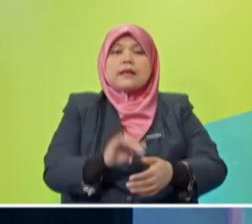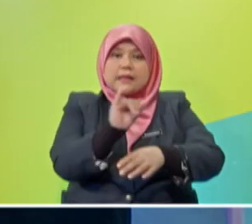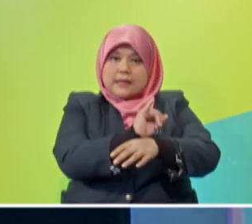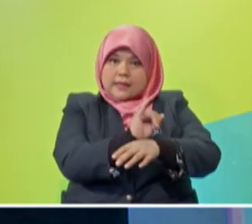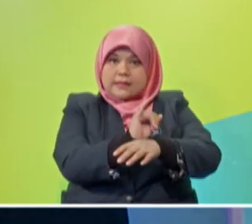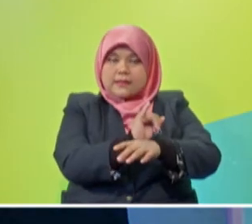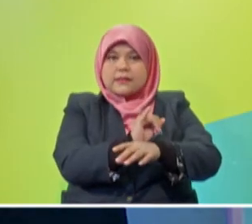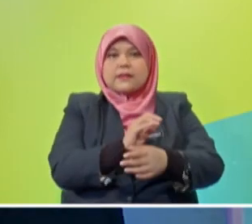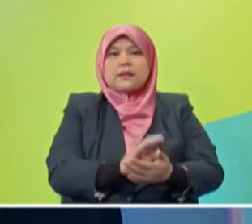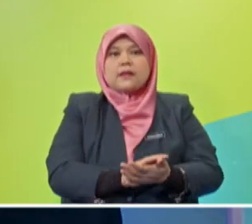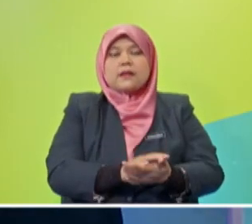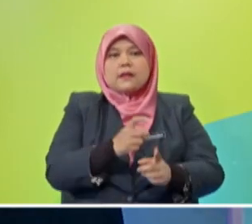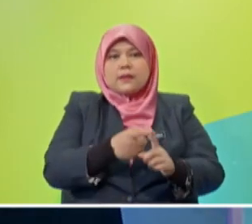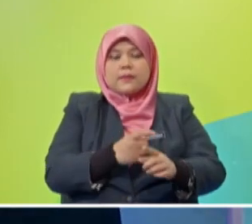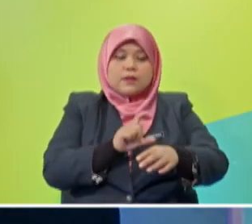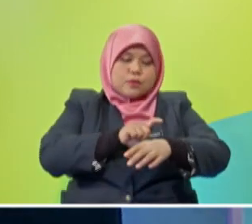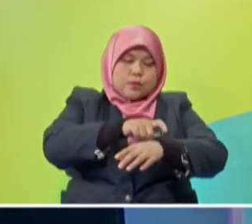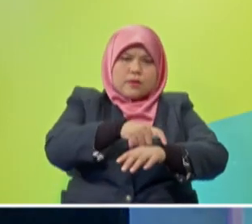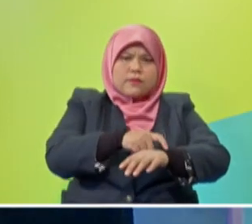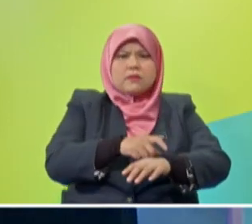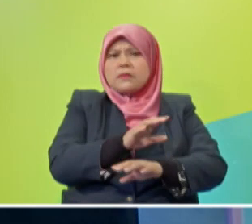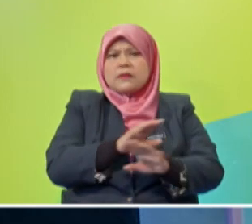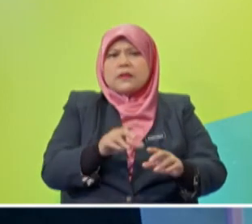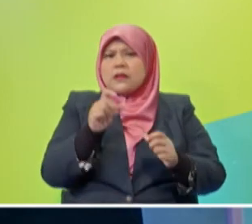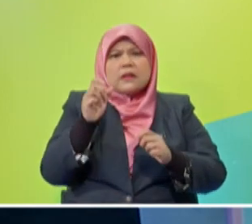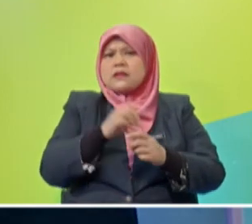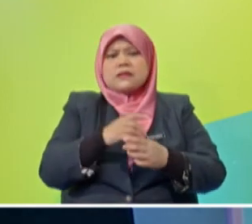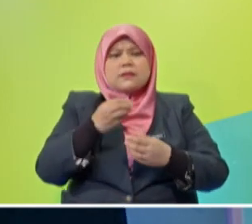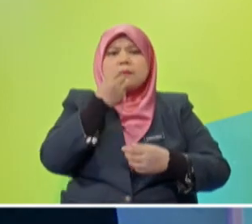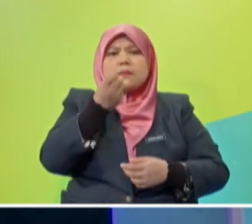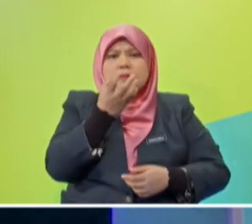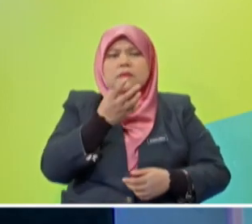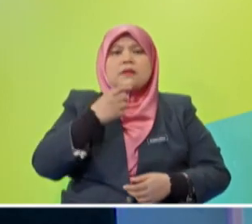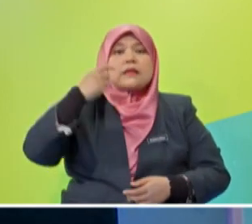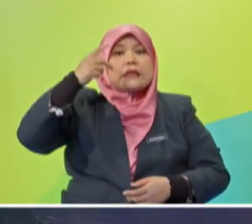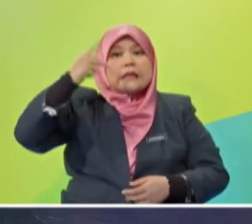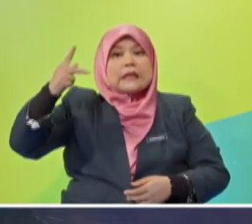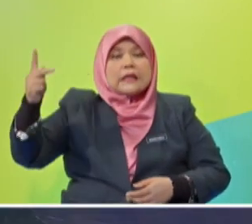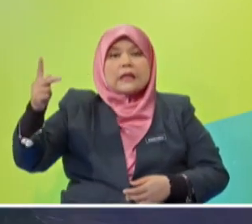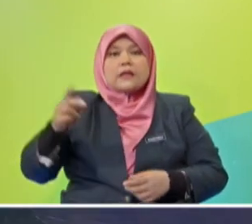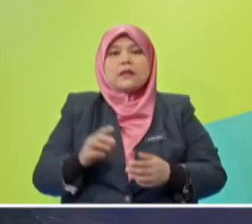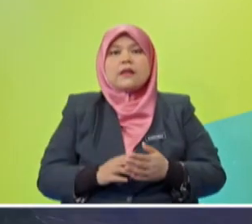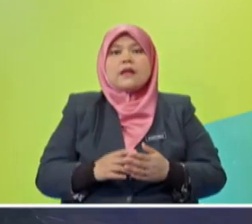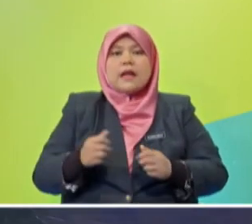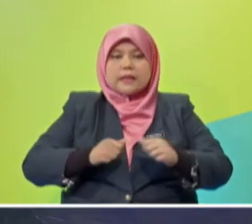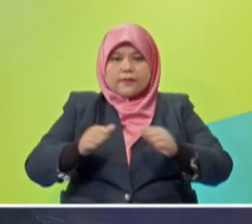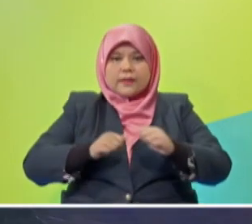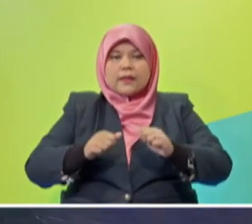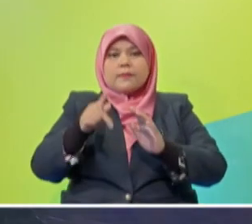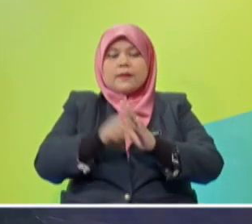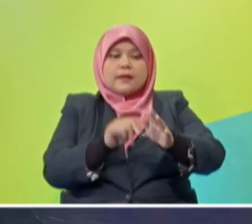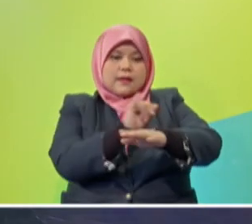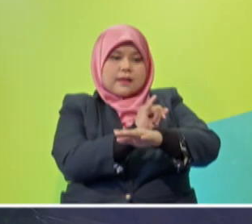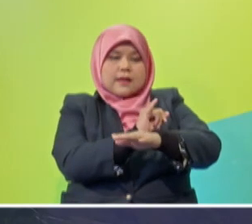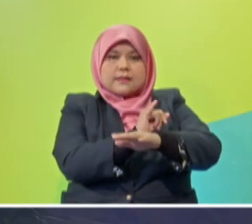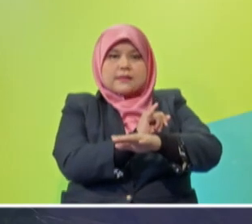Okey, kalau dalam mata pelajaran geografi kita tak sebut kilang. Okey, kita tak sebut kilang, kita sebut aktiviti perindustrian.